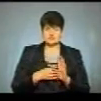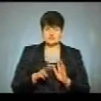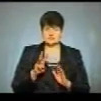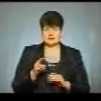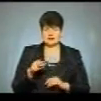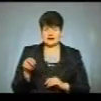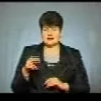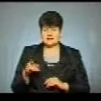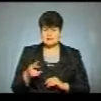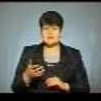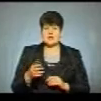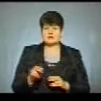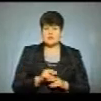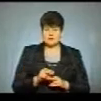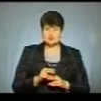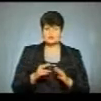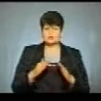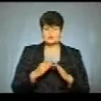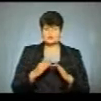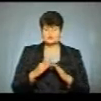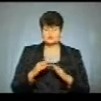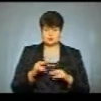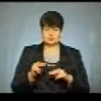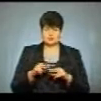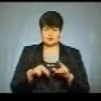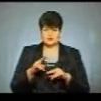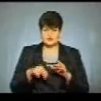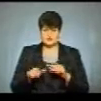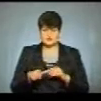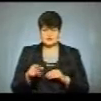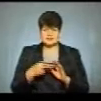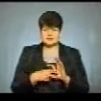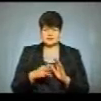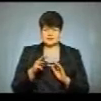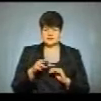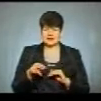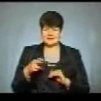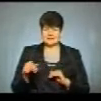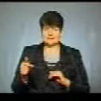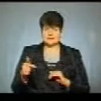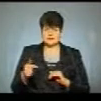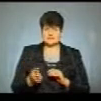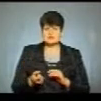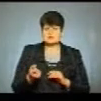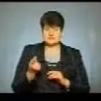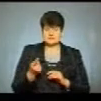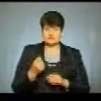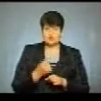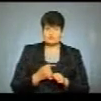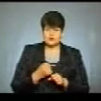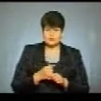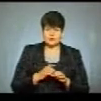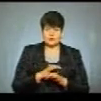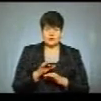мільярди. А на ремонт та будівництво доріг планують надати більш як 73 мільярди гривень. З'явилися у доопрацьованому